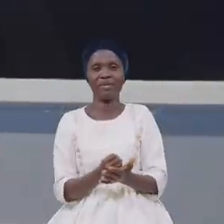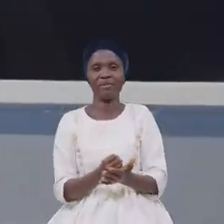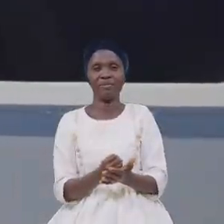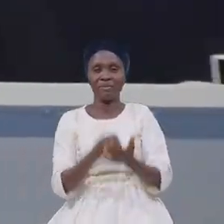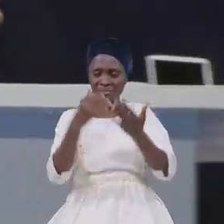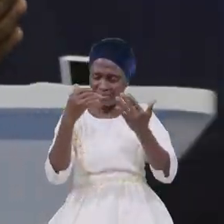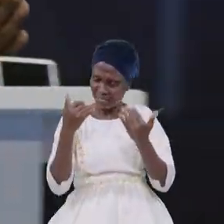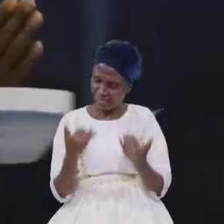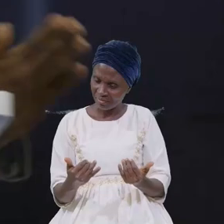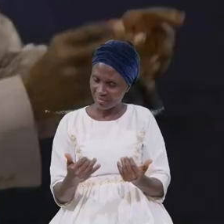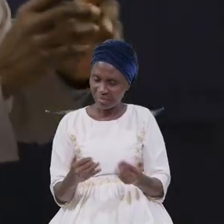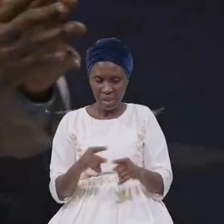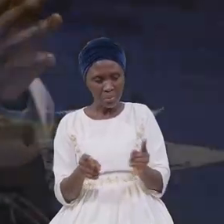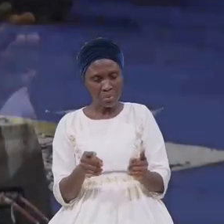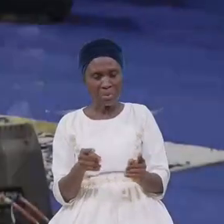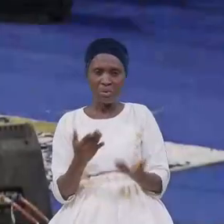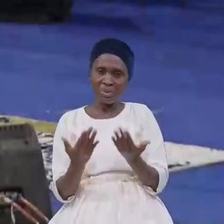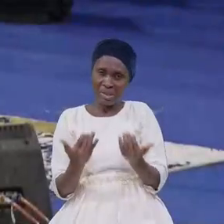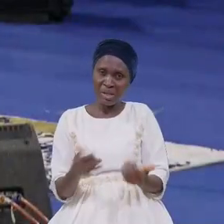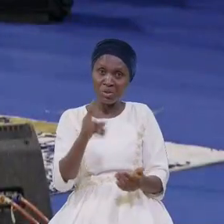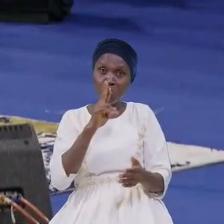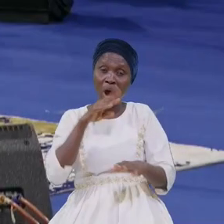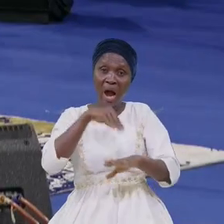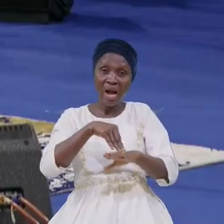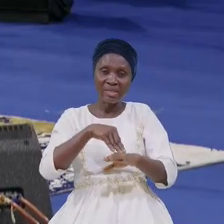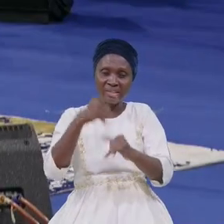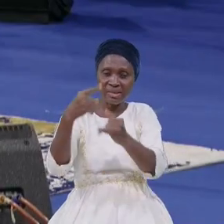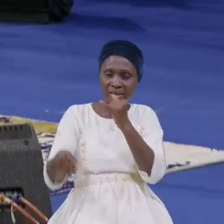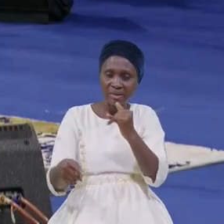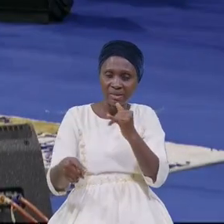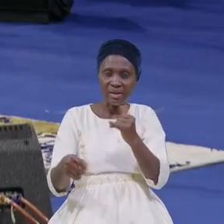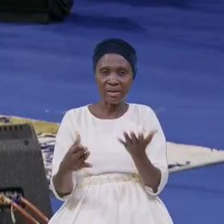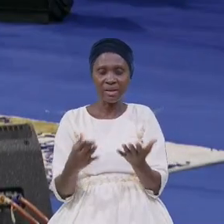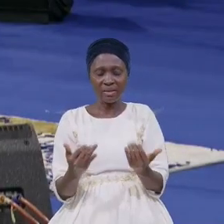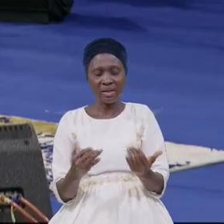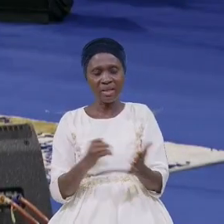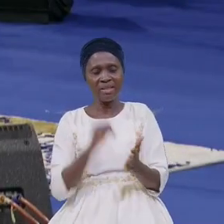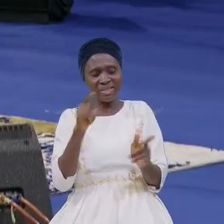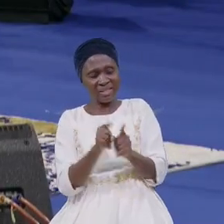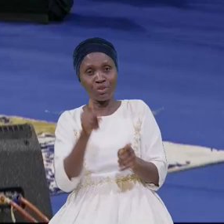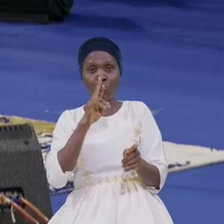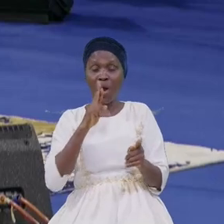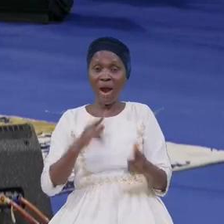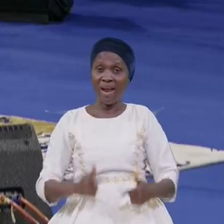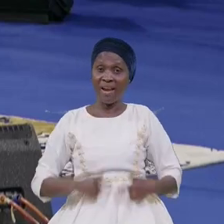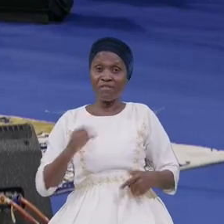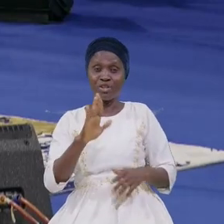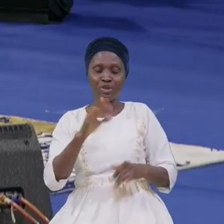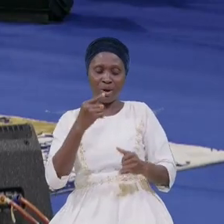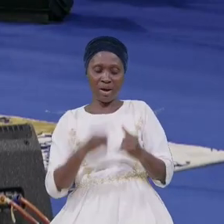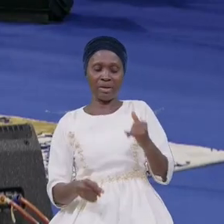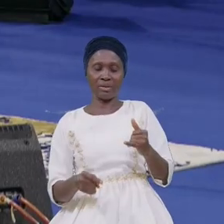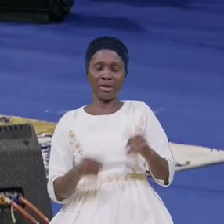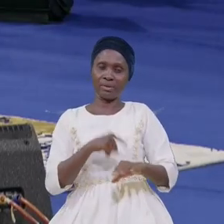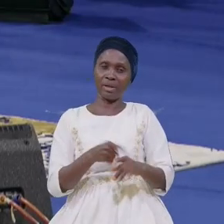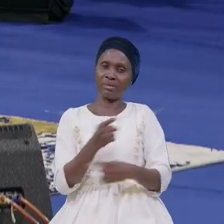pluie de pardon, de bonté de Dieu descendre sur vous. Mais vous allez rester jusqu'à presque le temps de